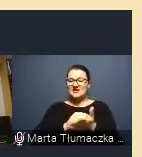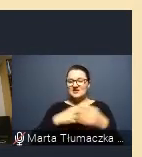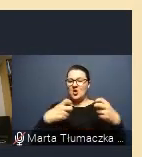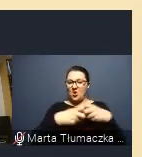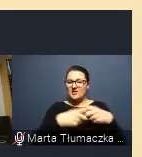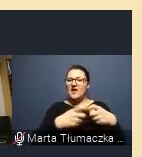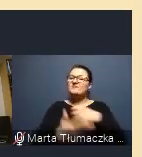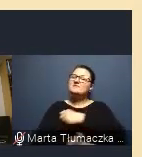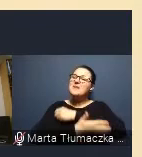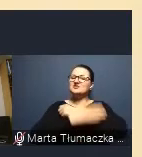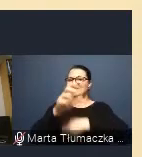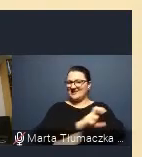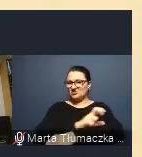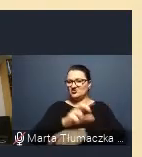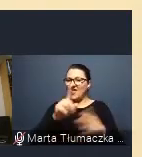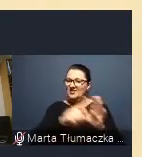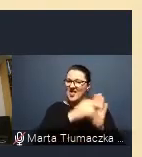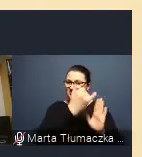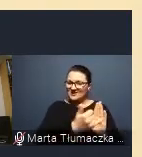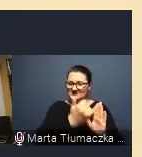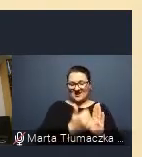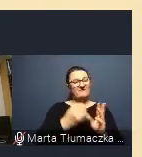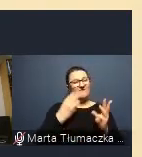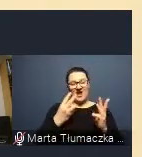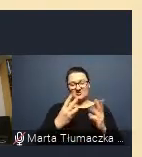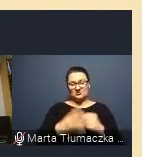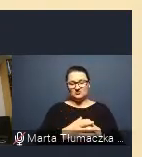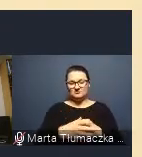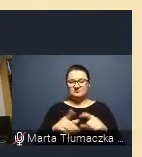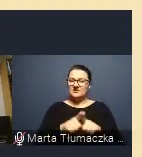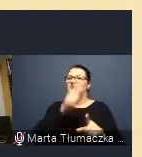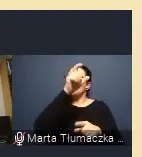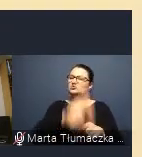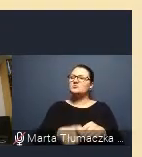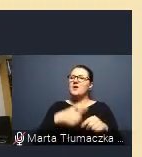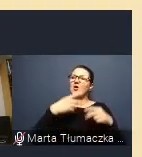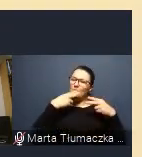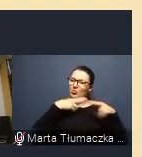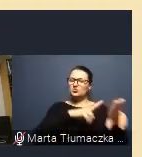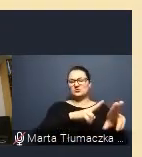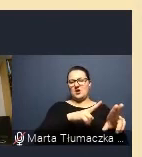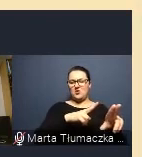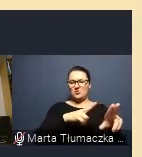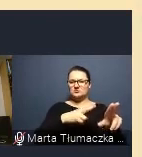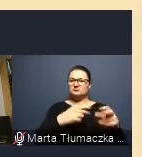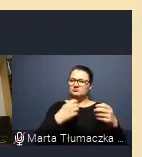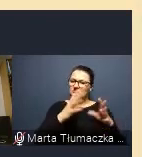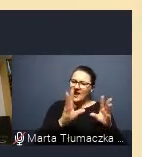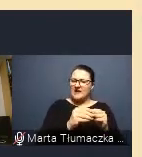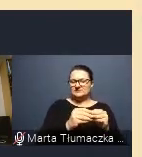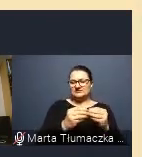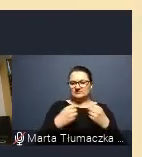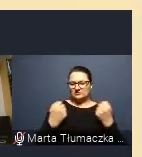wsparcie techniczne dla dziecka, ale również jako taka osoba właśnie uczestnicząca, bo niejednokrotnie w